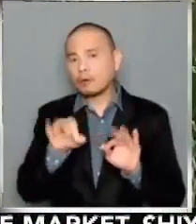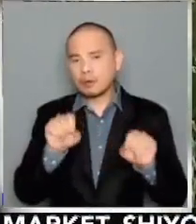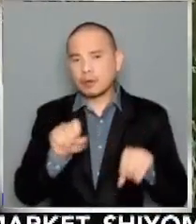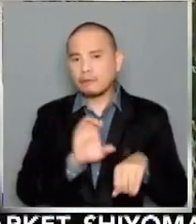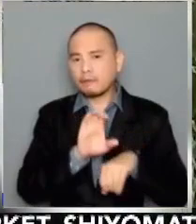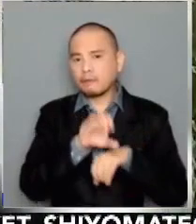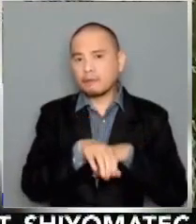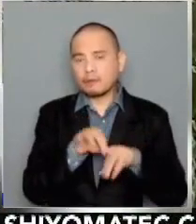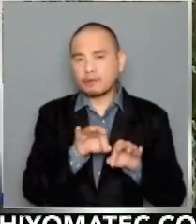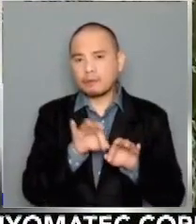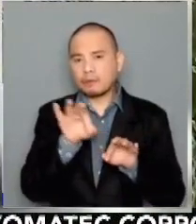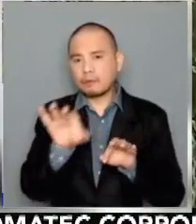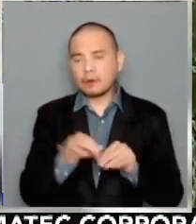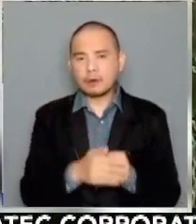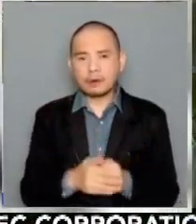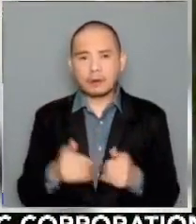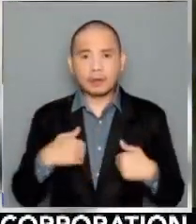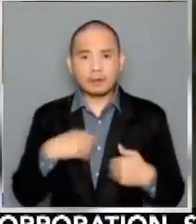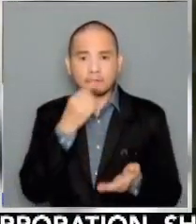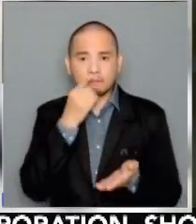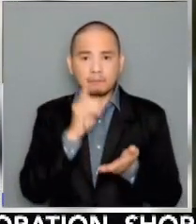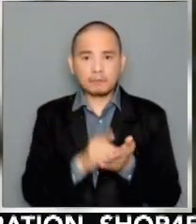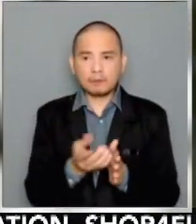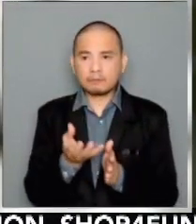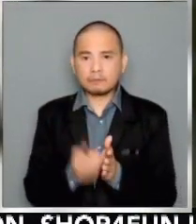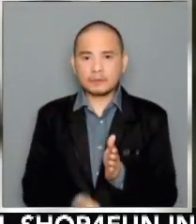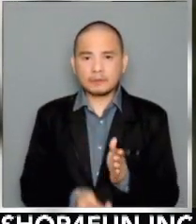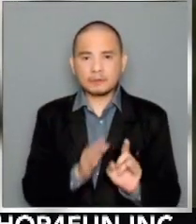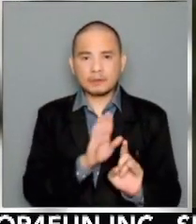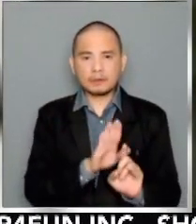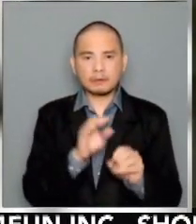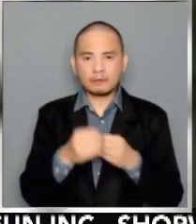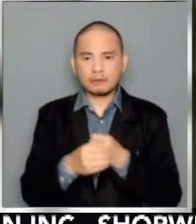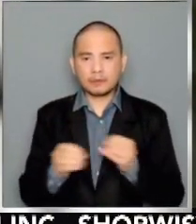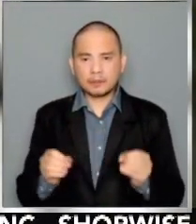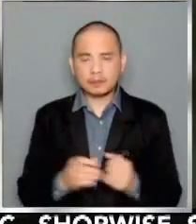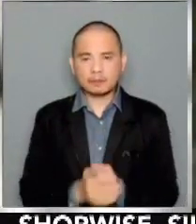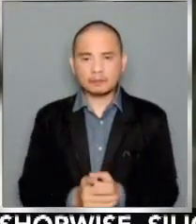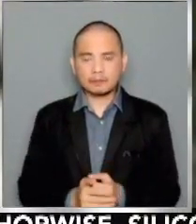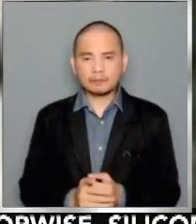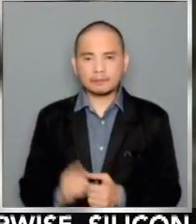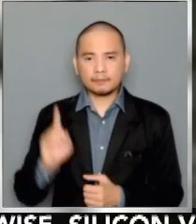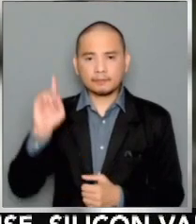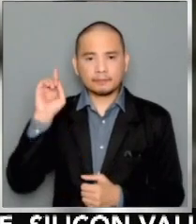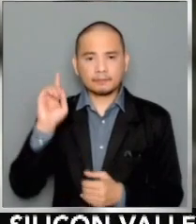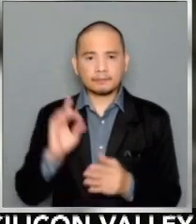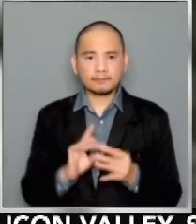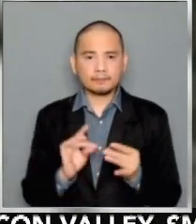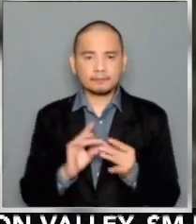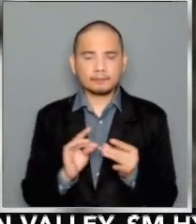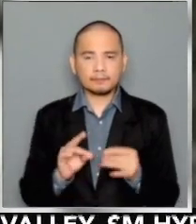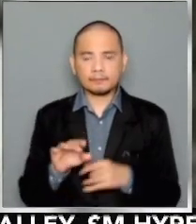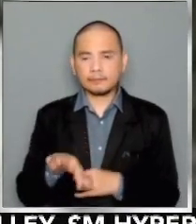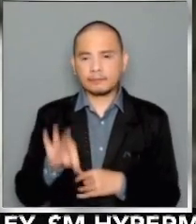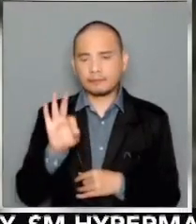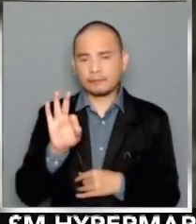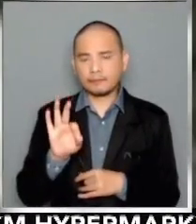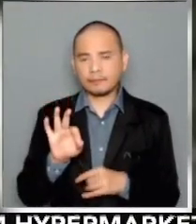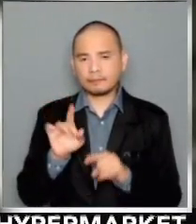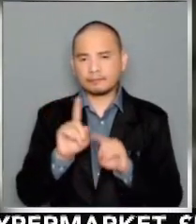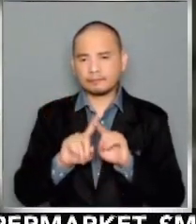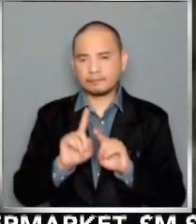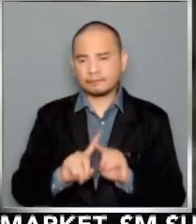na nawawala sa kanilang opisina. Mayroon kami na-discovering mga kaso na mayroon lang pangalan ng